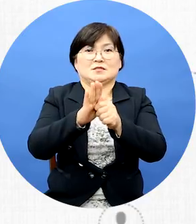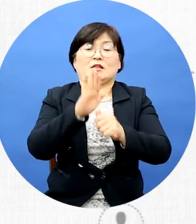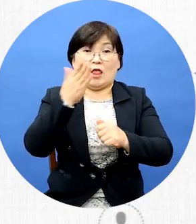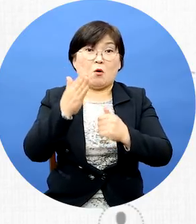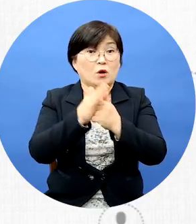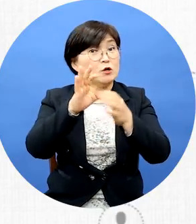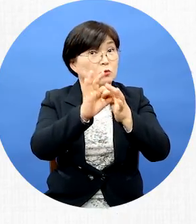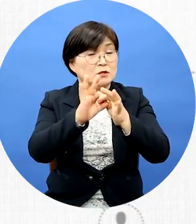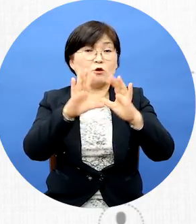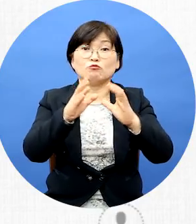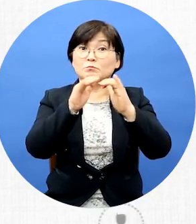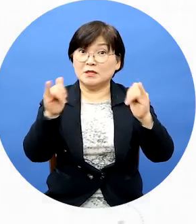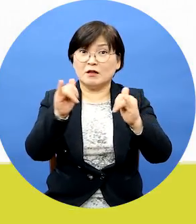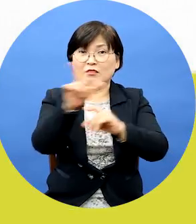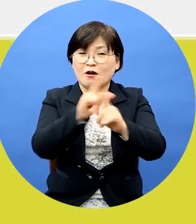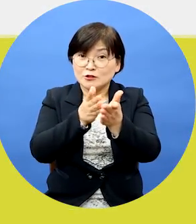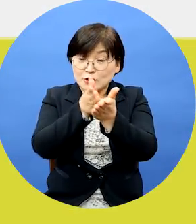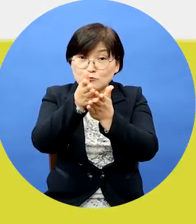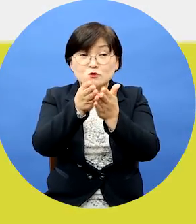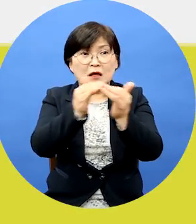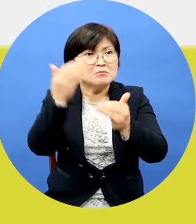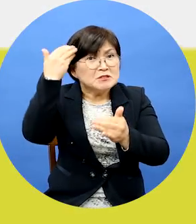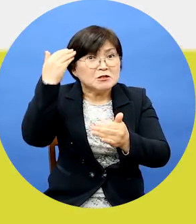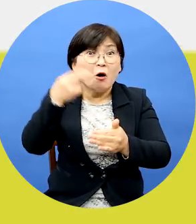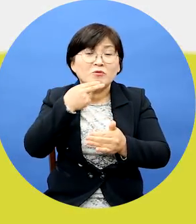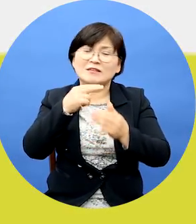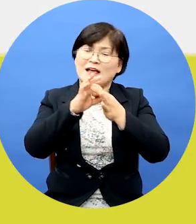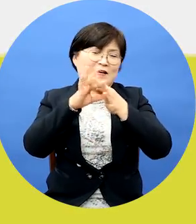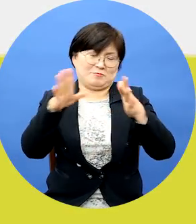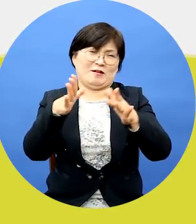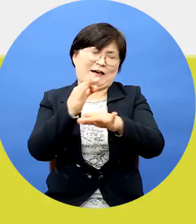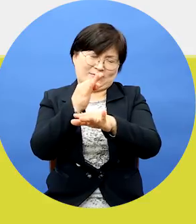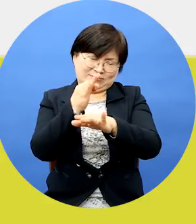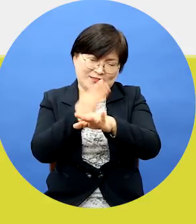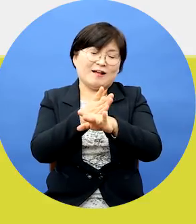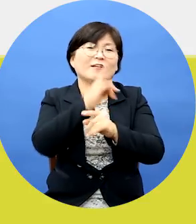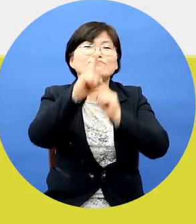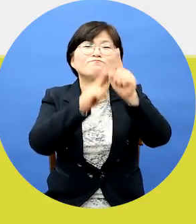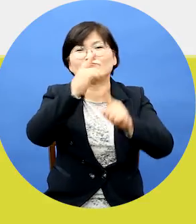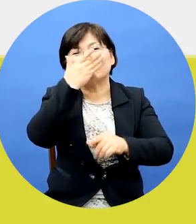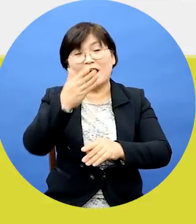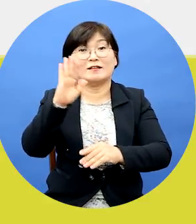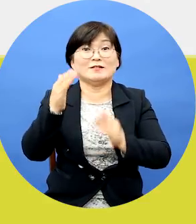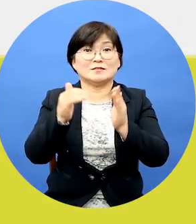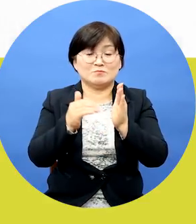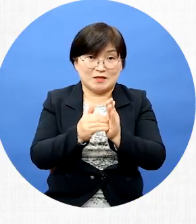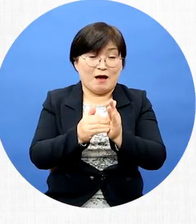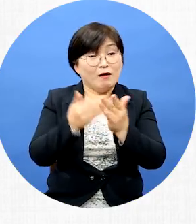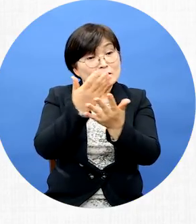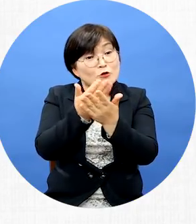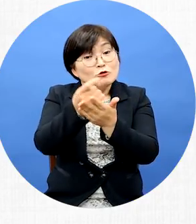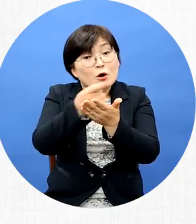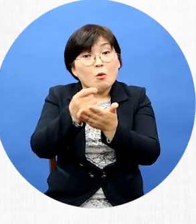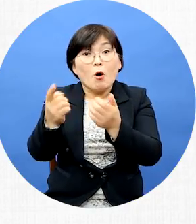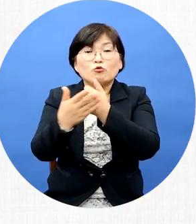제공되는데요. 이를 통해 국민들은 전문적인 법률 지식이 없어도 간편하게 행정심판을 청구할 수 있게 됐습니다. 청구서 작성을